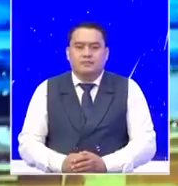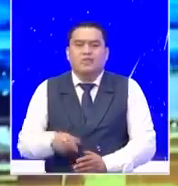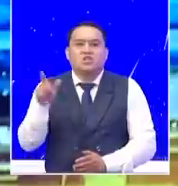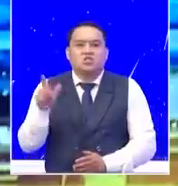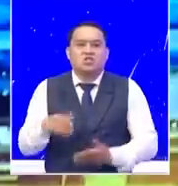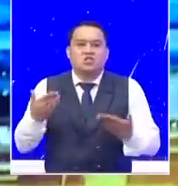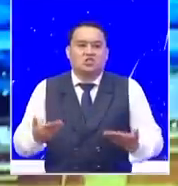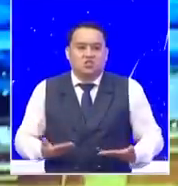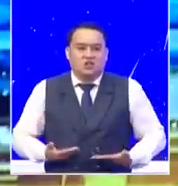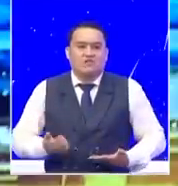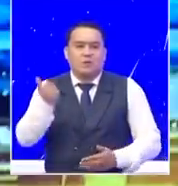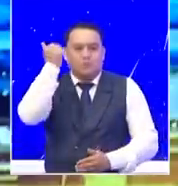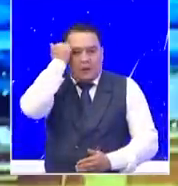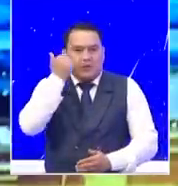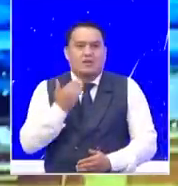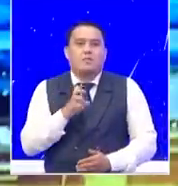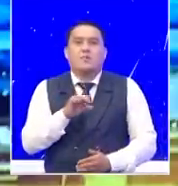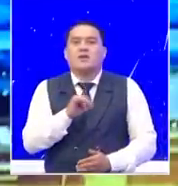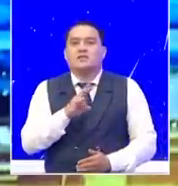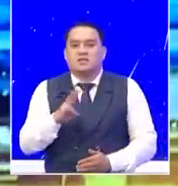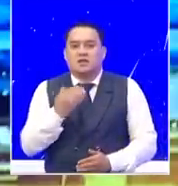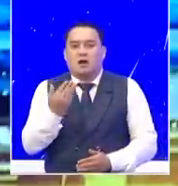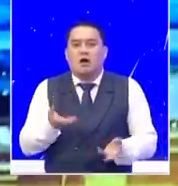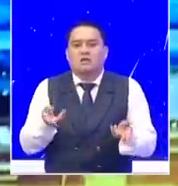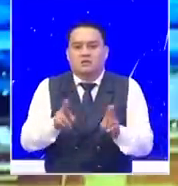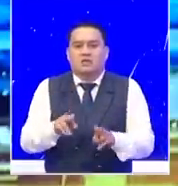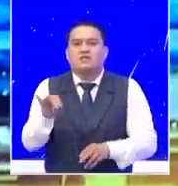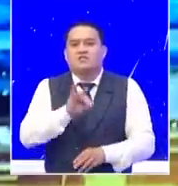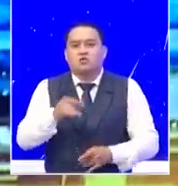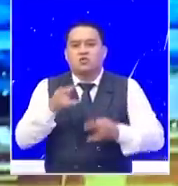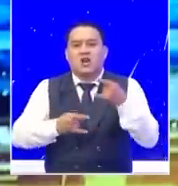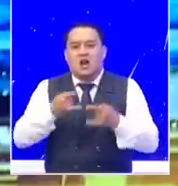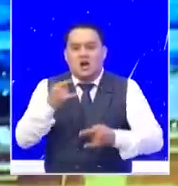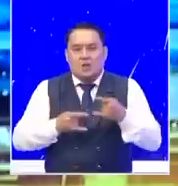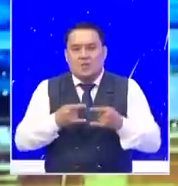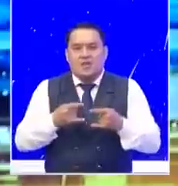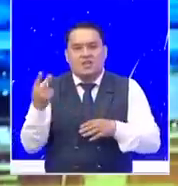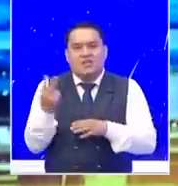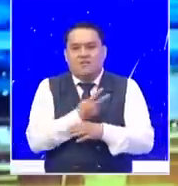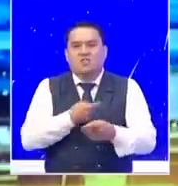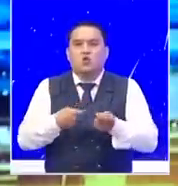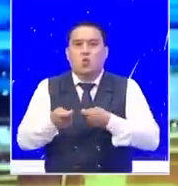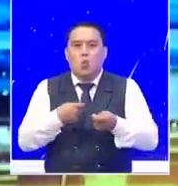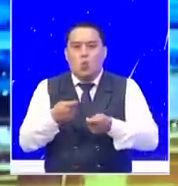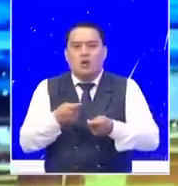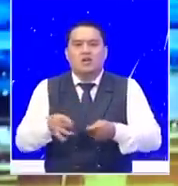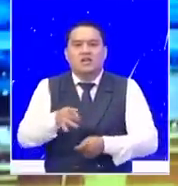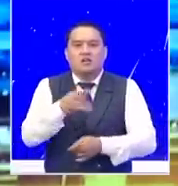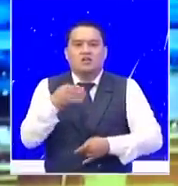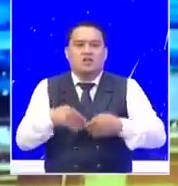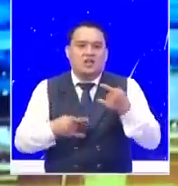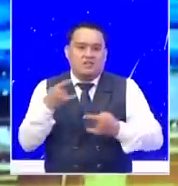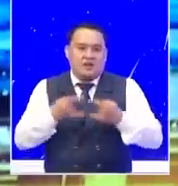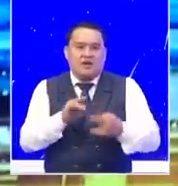Человек жив, пока жива память о нем. Бисен Куранбек навсегда останется в истории телеканала ЖТСУ. Дважды руководитель вывел региональное ТВ